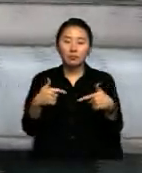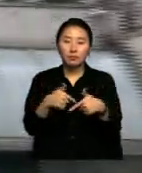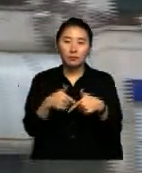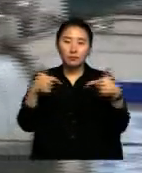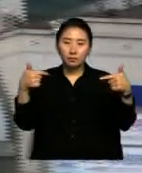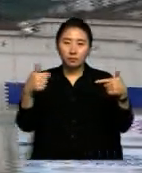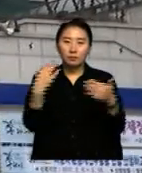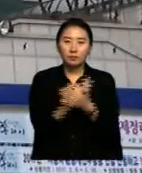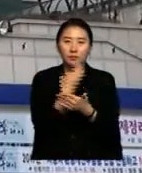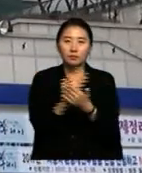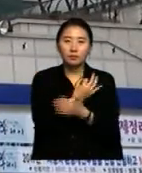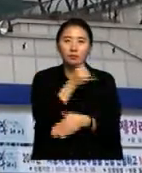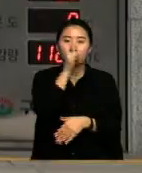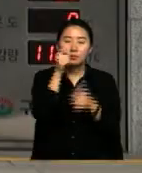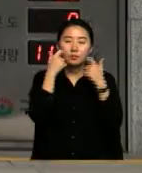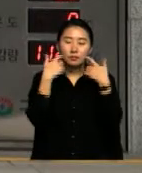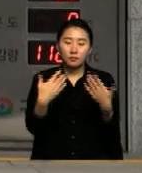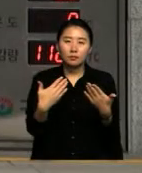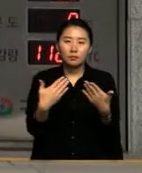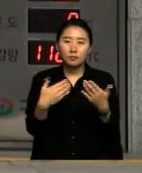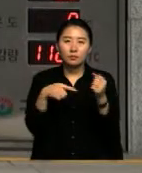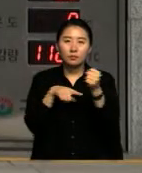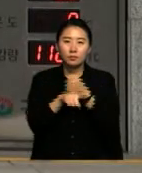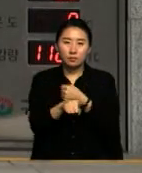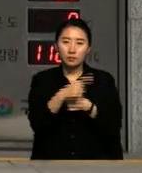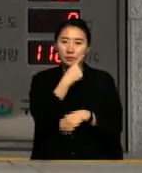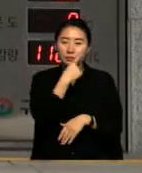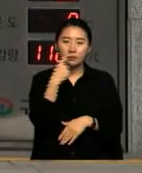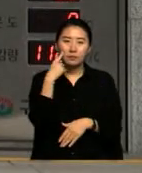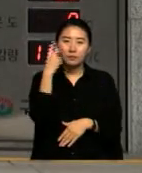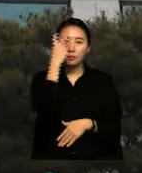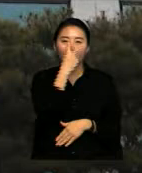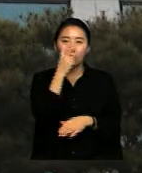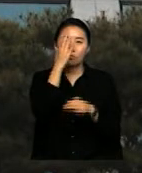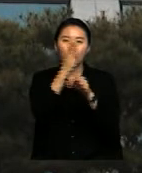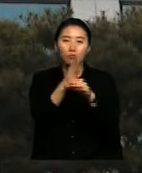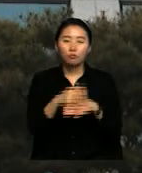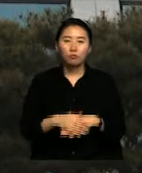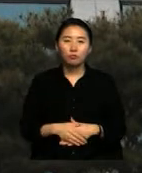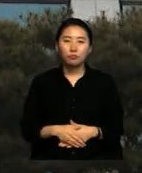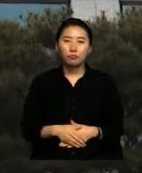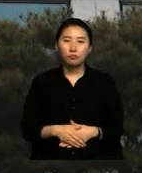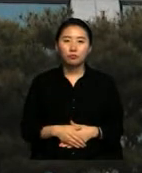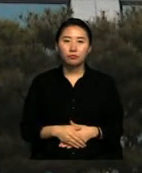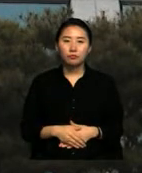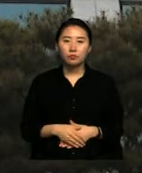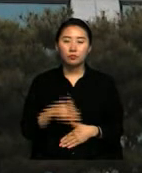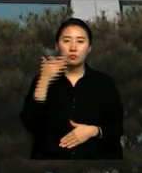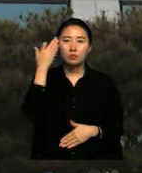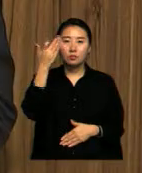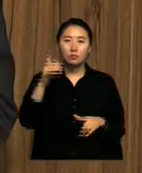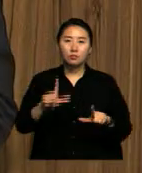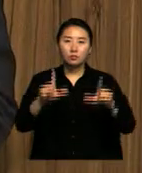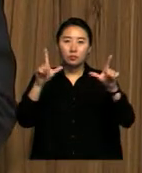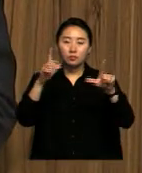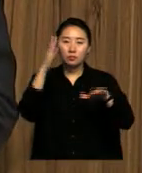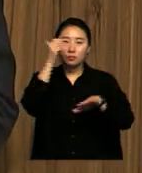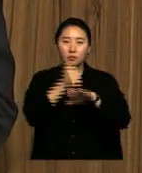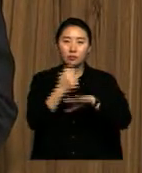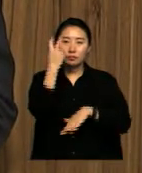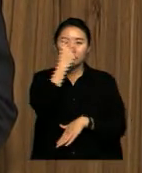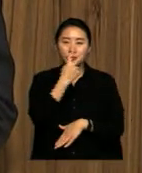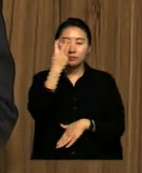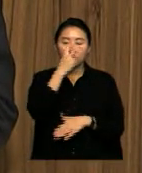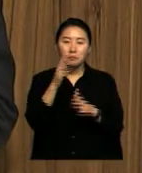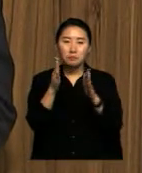있어 왔다며 정확한 규모와 원인을 파악 중이라고 밝혔습니다. 19일까지 계속되는 결산검사는 본회의를